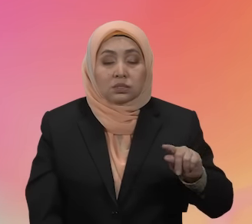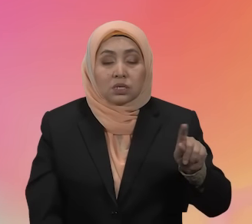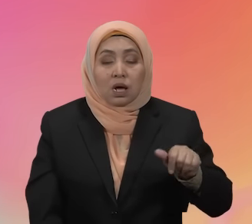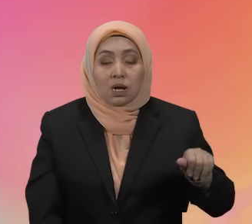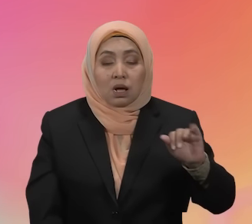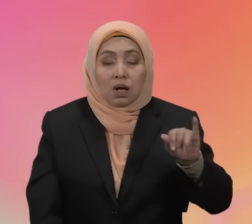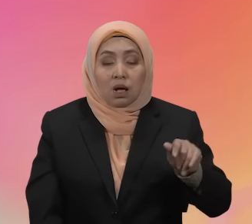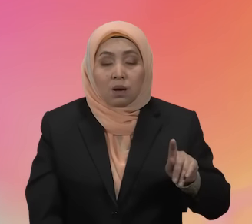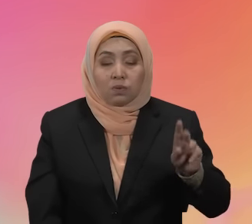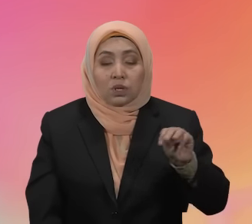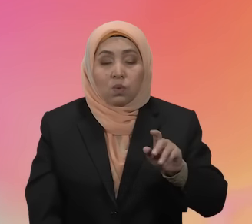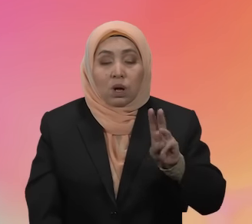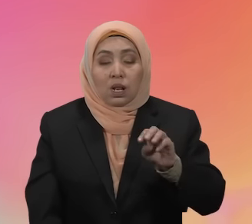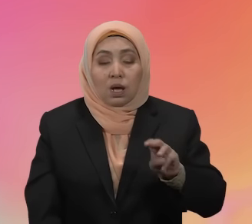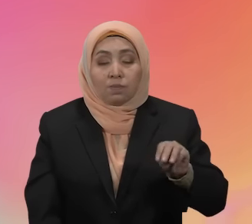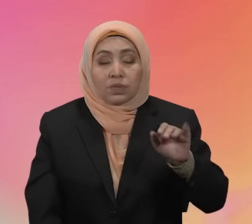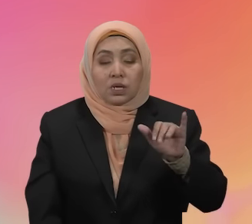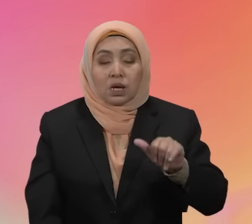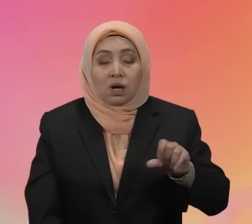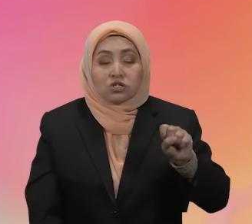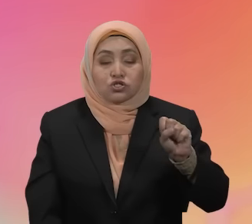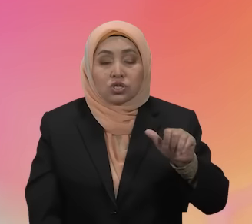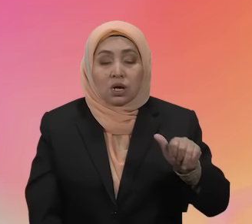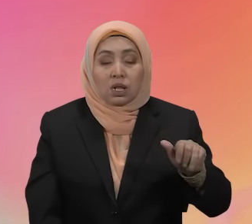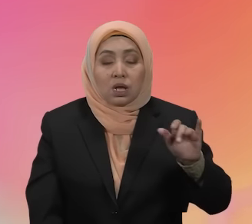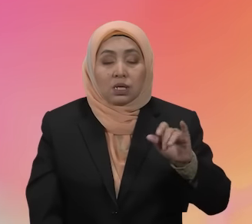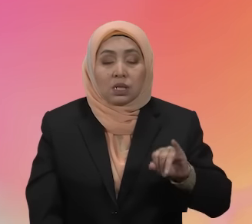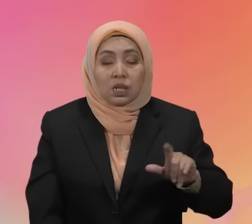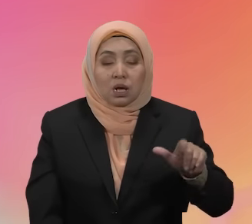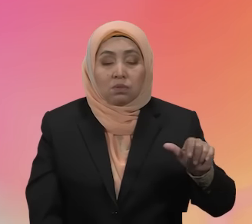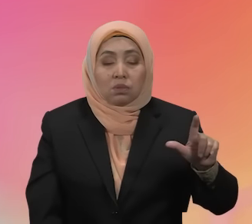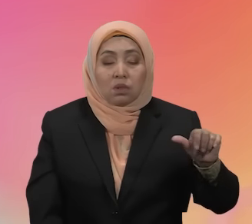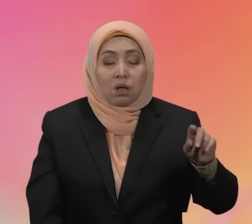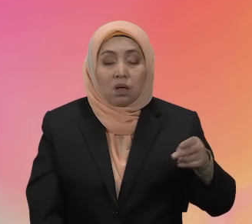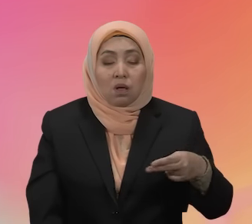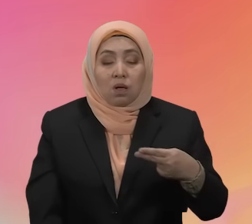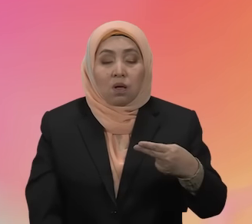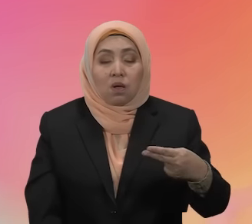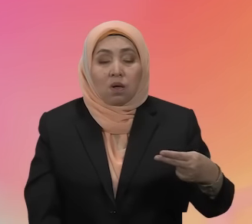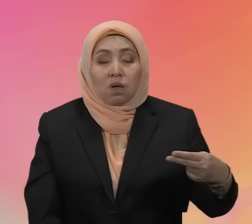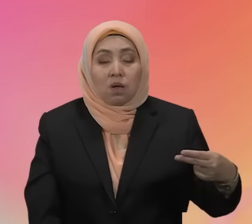وآتى الزكاة ولم يخش إلا